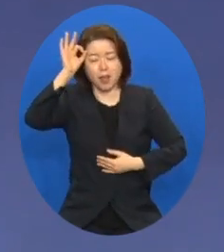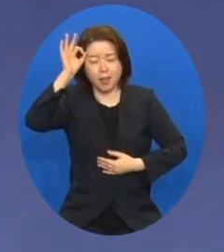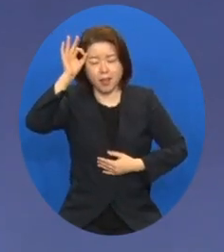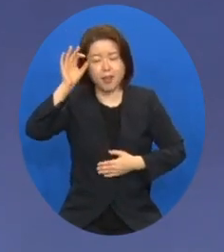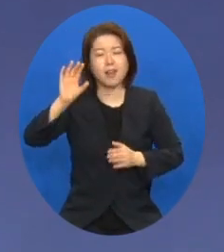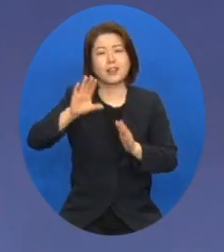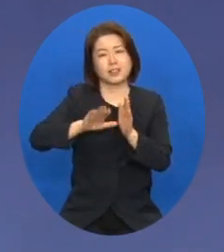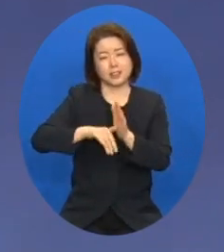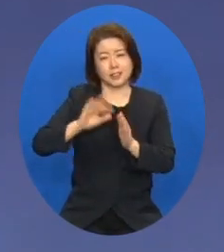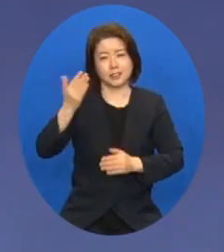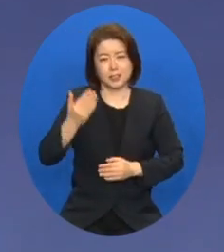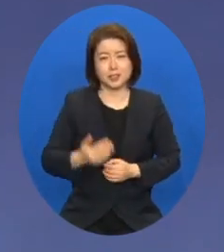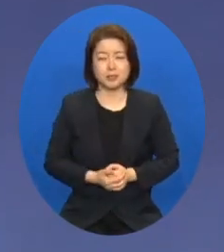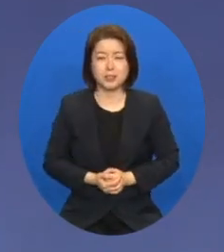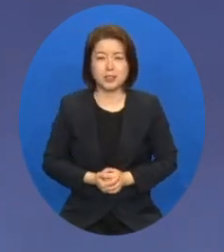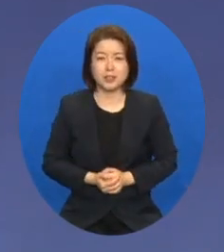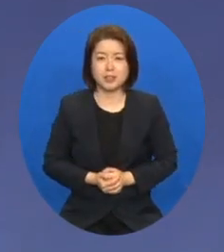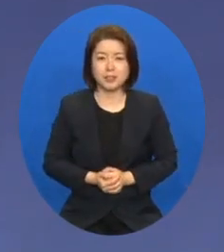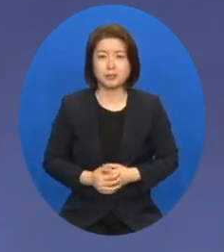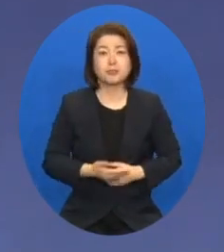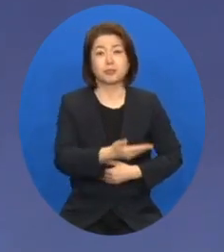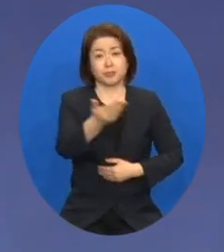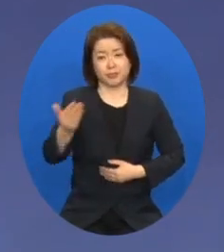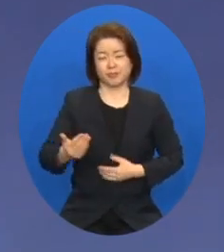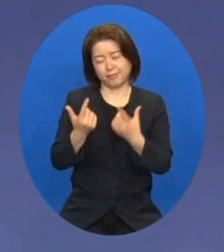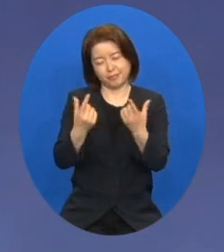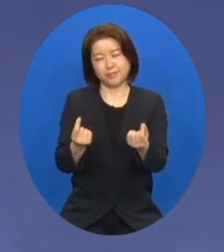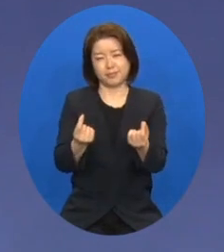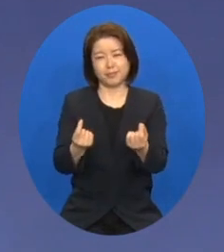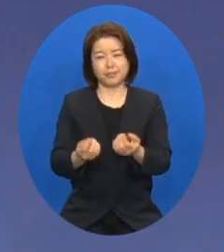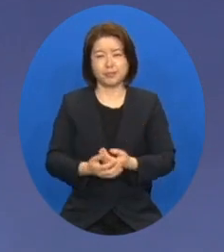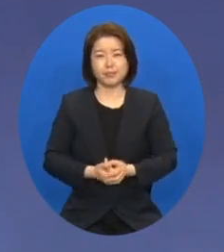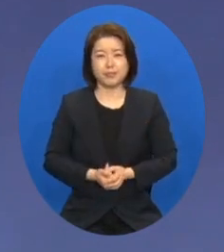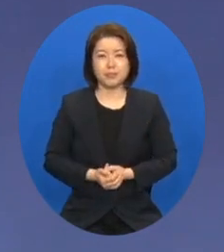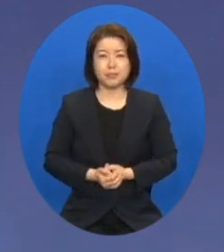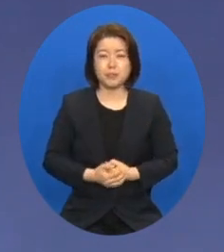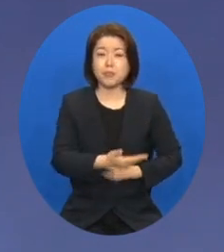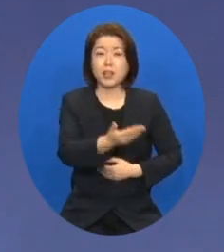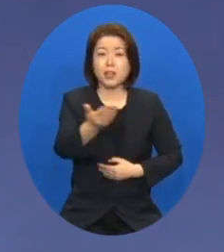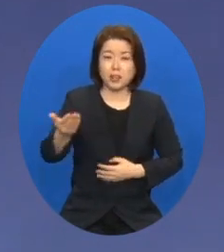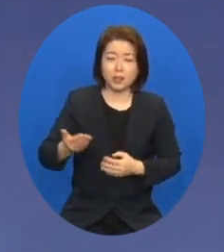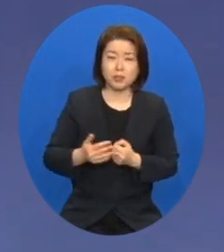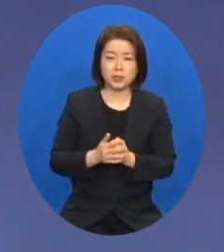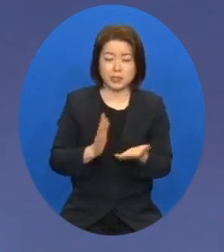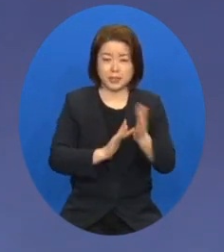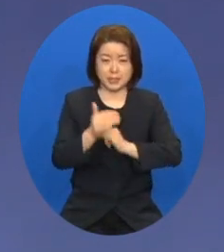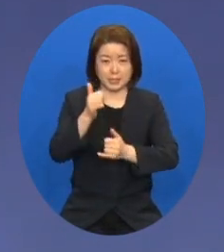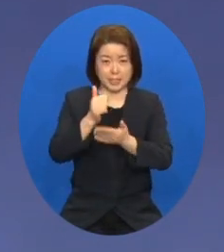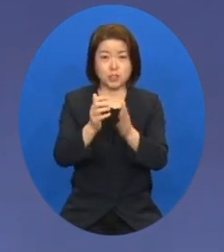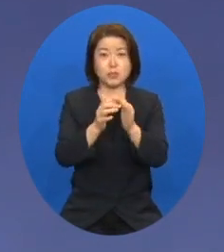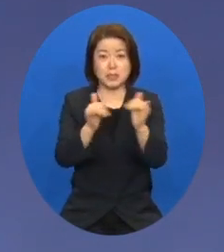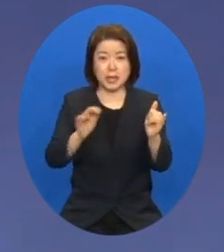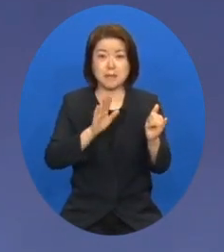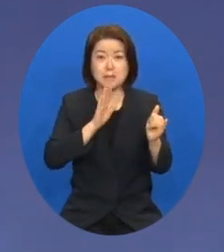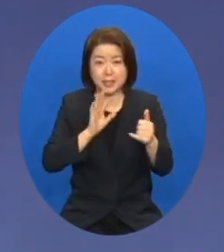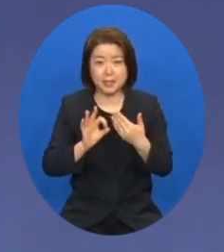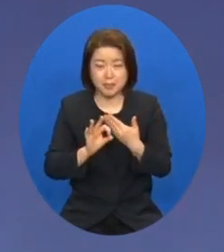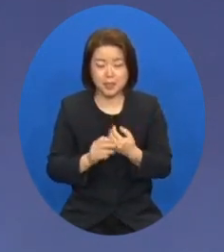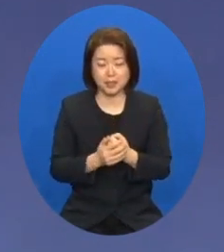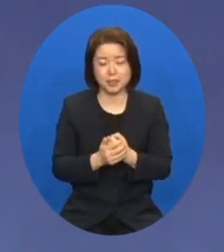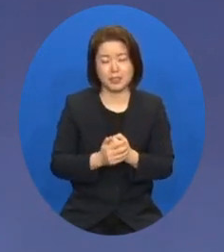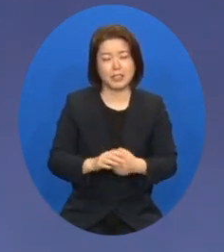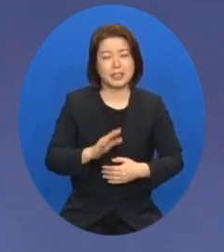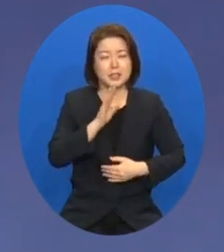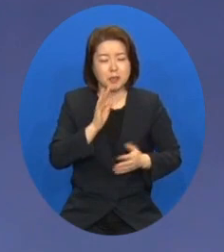시간이었습니다 여러분도 마찬가지입니다 여러분이 예수님의 사람이라면 정말